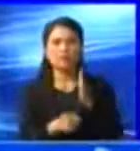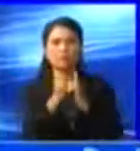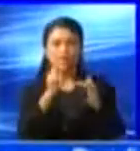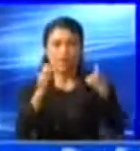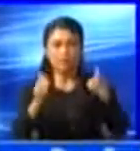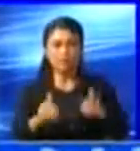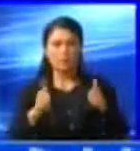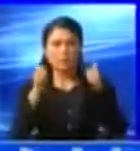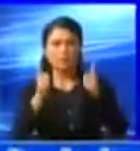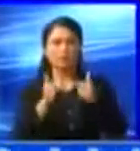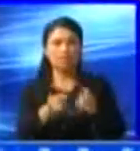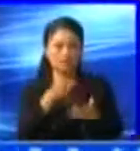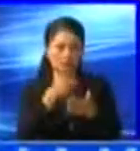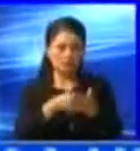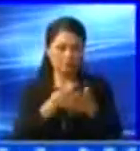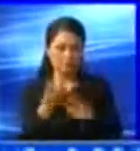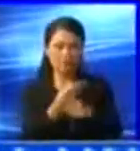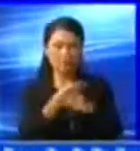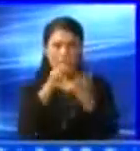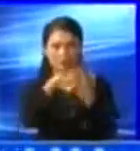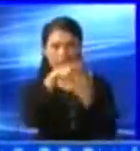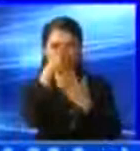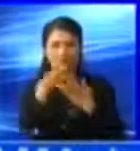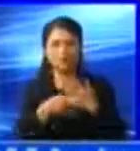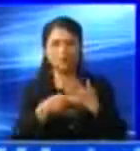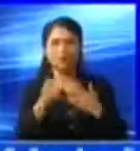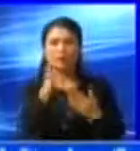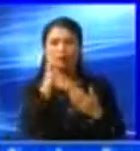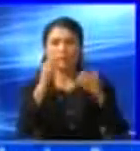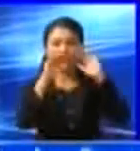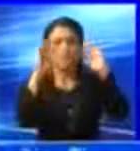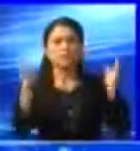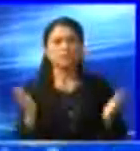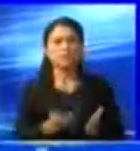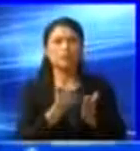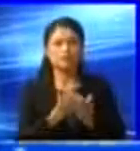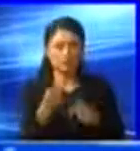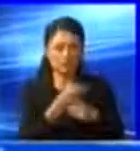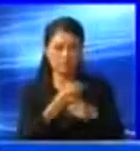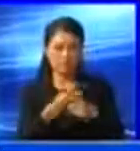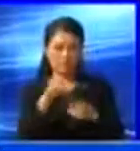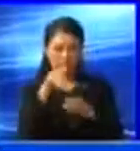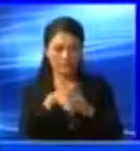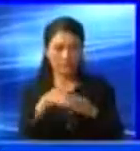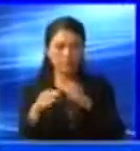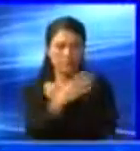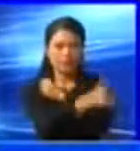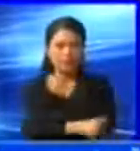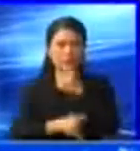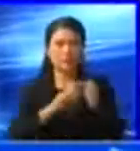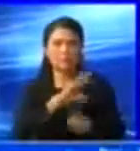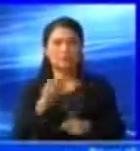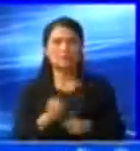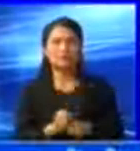ភាពតម្លៃក្នុងការអនុវត្តកម្មវិធីដែលអង្គការស្បៀងអាហារពិភពលោកបាននឹងកំពុងអនុវត្តនៅក្នុងប្រទេសកម្ពុជា